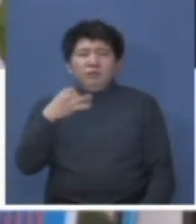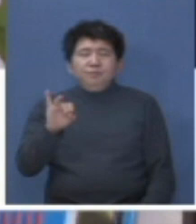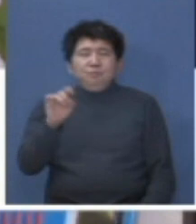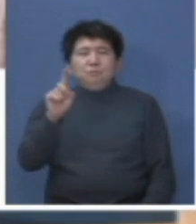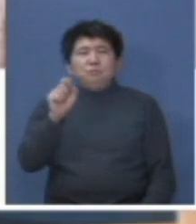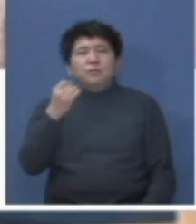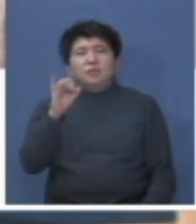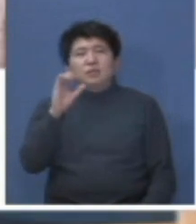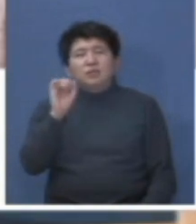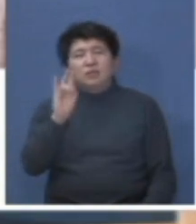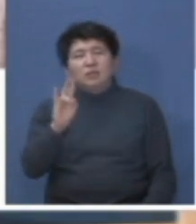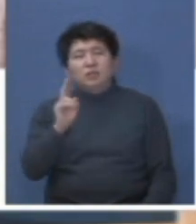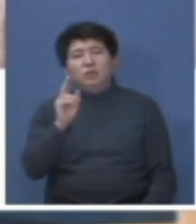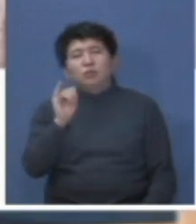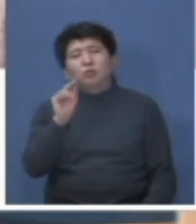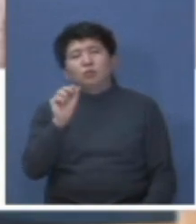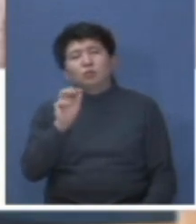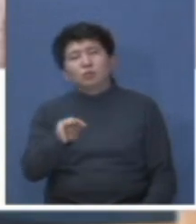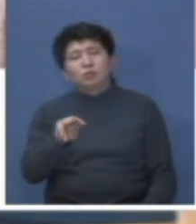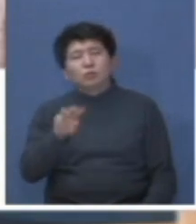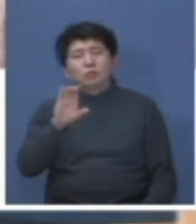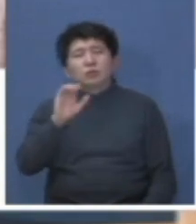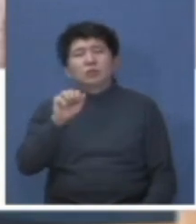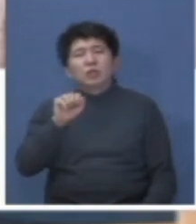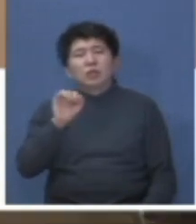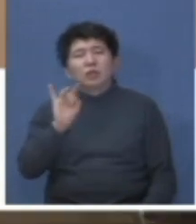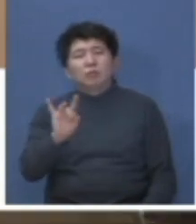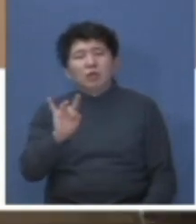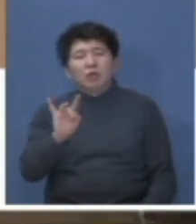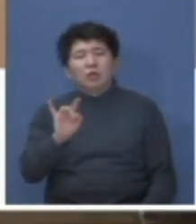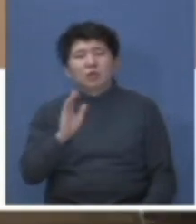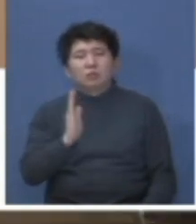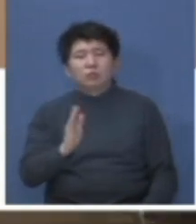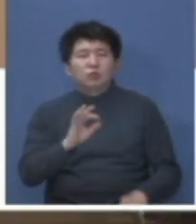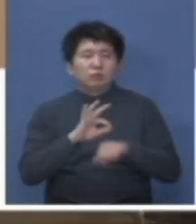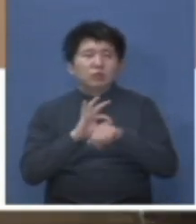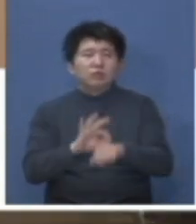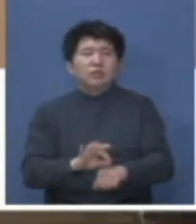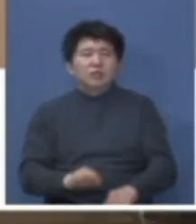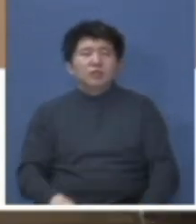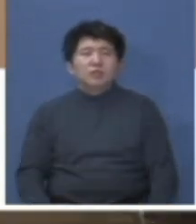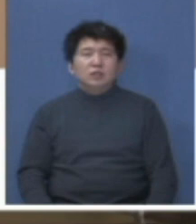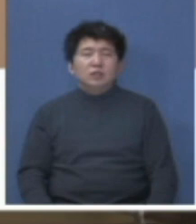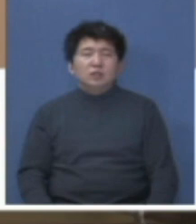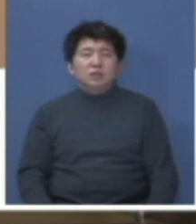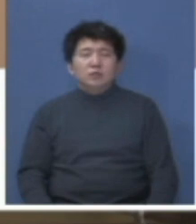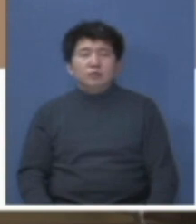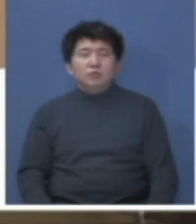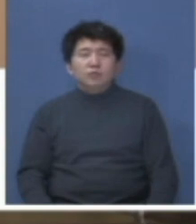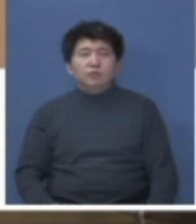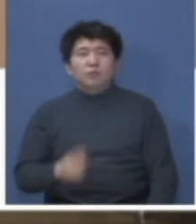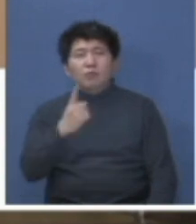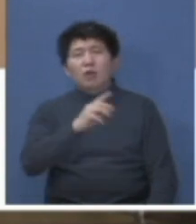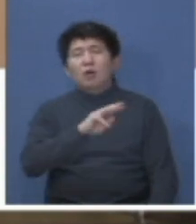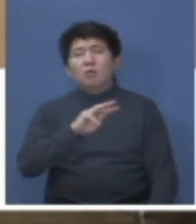Қатонқарағай, Күршім, Самар, Тарбағатай аудандарында жүргізіледі. Биылғы жылғы жоспар бойынша миллион гектар